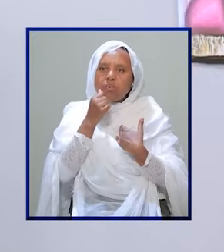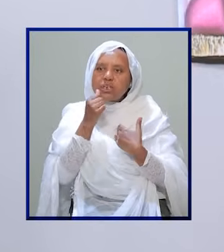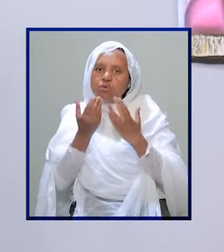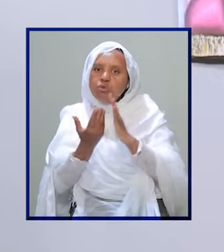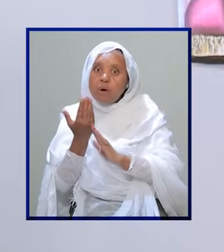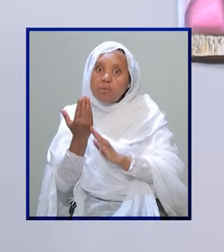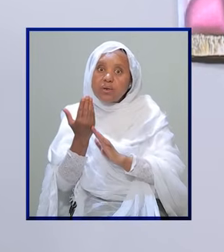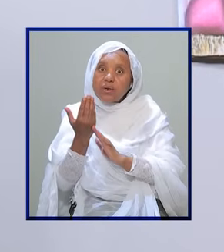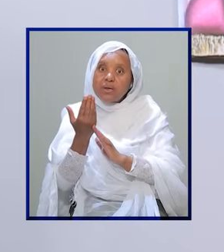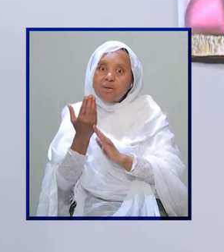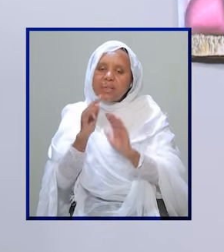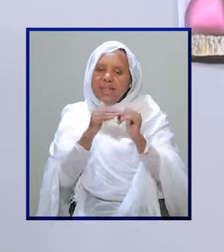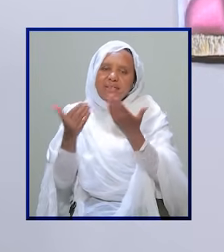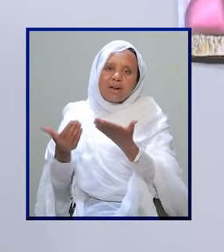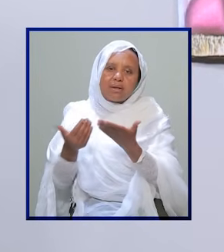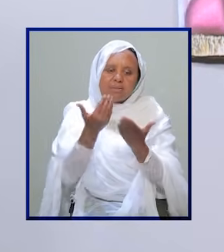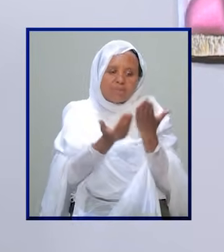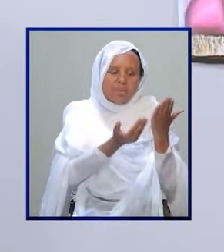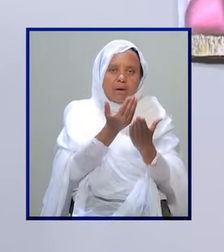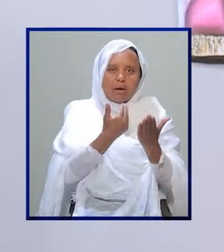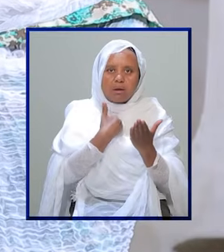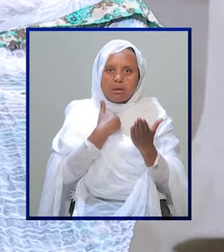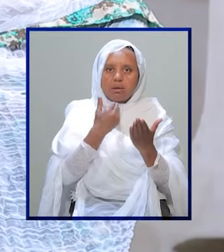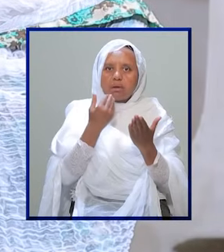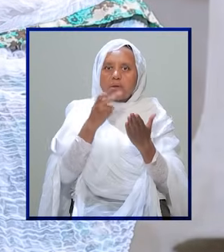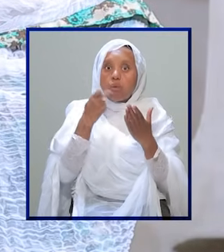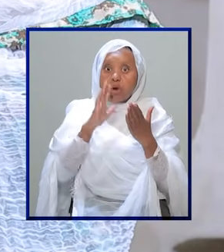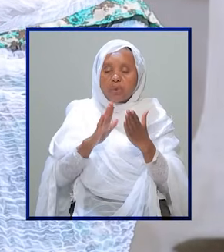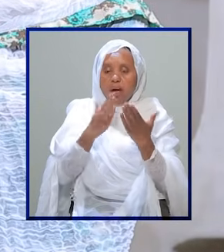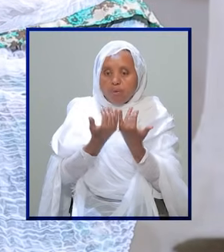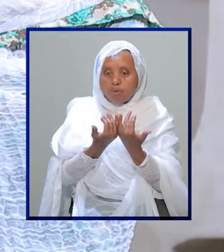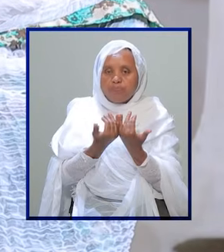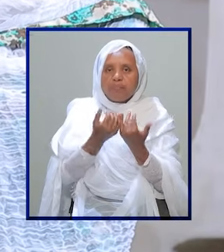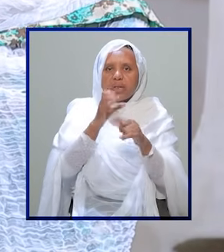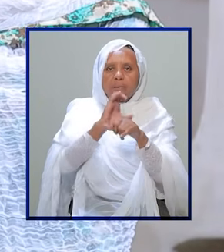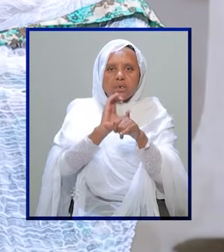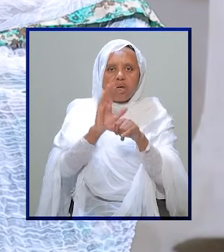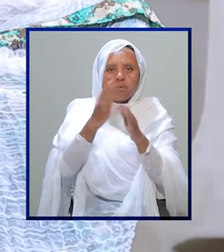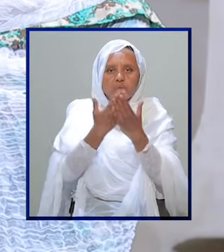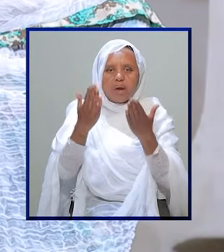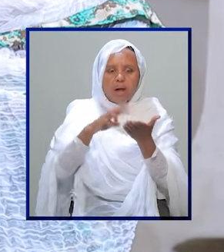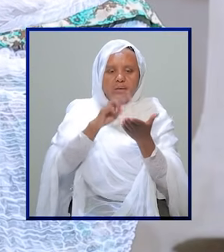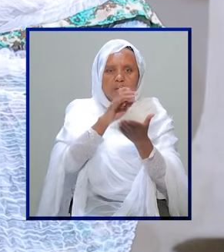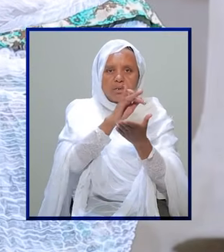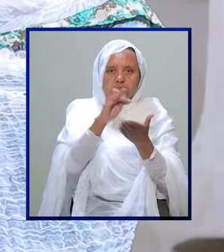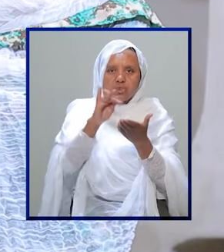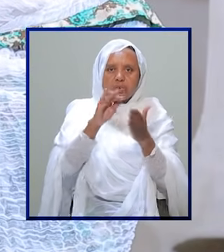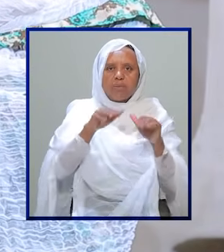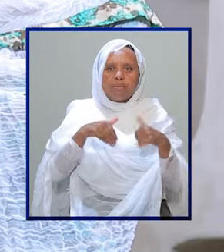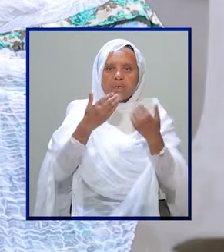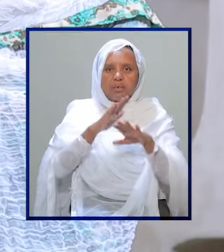በኩል ምታስተናግድ ምታገለግል ናት ዲያቆናዊት አሁን የቤተክርስቲያኑን ጉዳይ አነሳን እንጂ በንስሐ ላይም